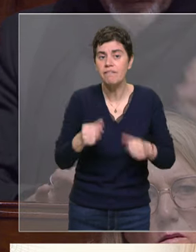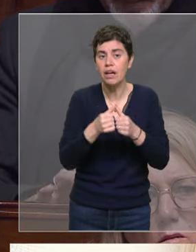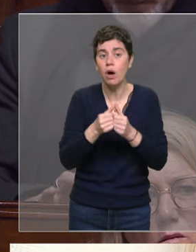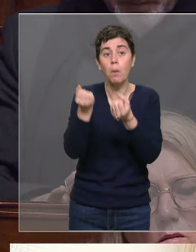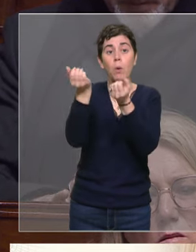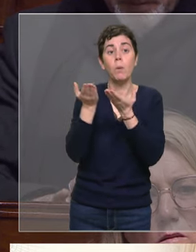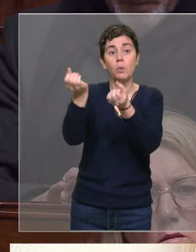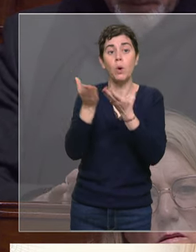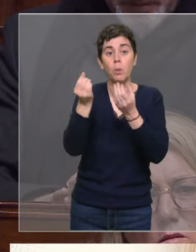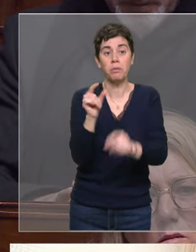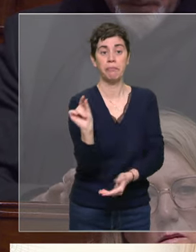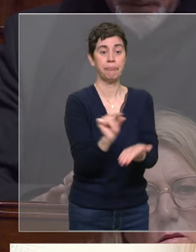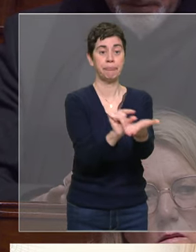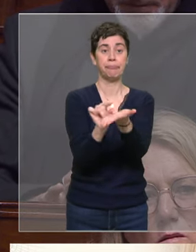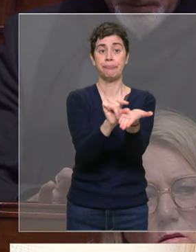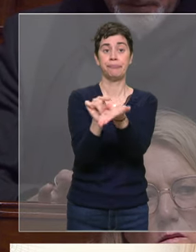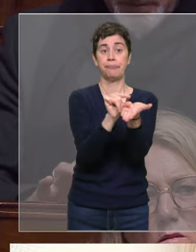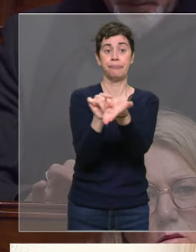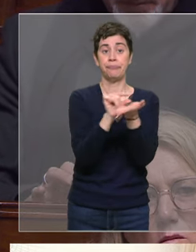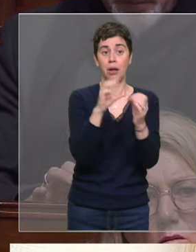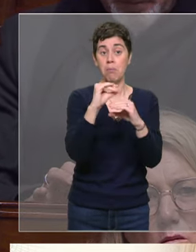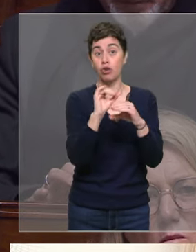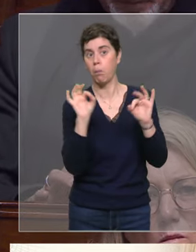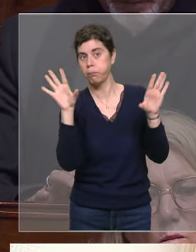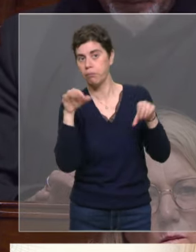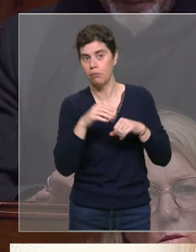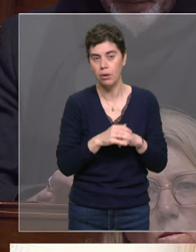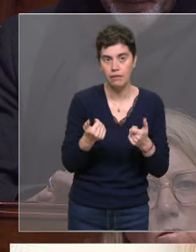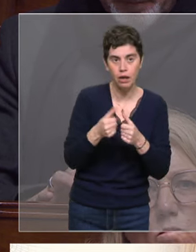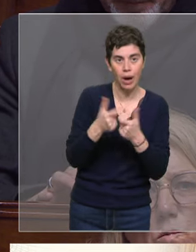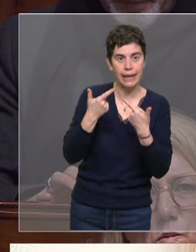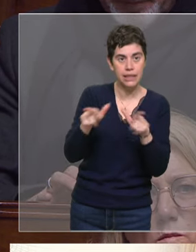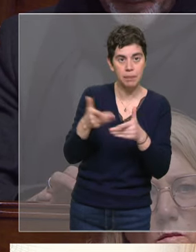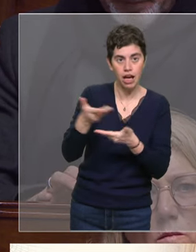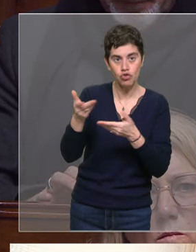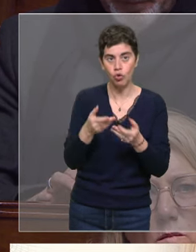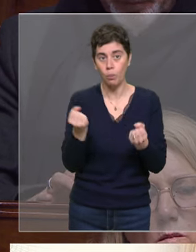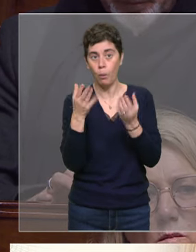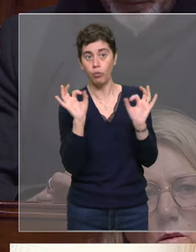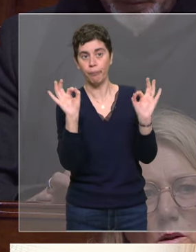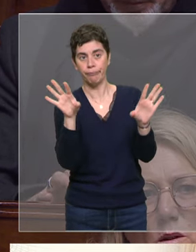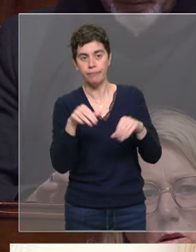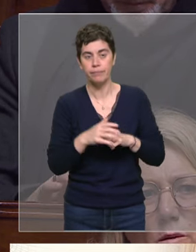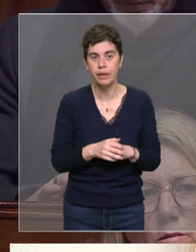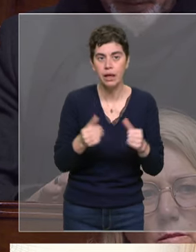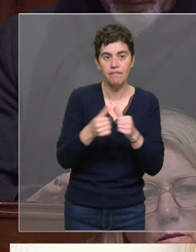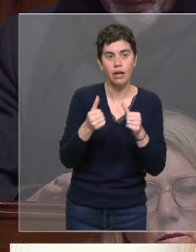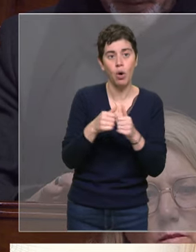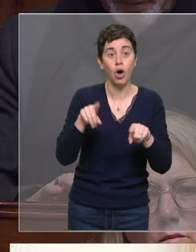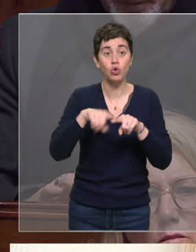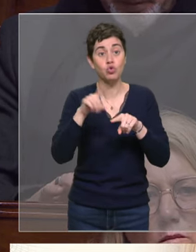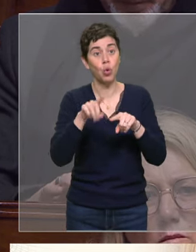proposez que des cacahuètes. Rien sur les marges, ni sur le libre-échange. Vous préférez vous cacher derrière des